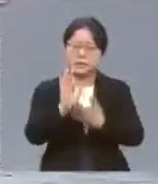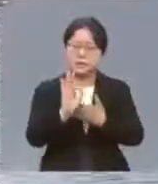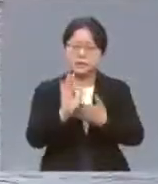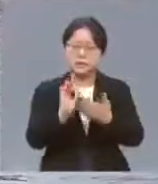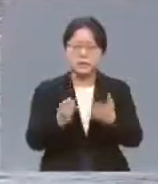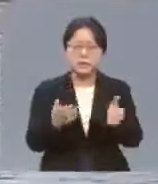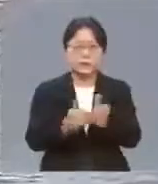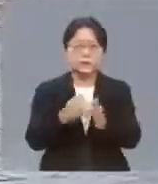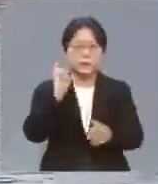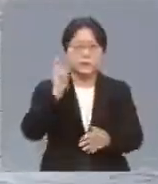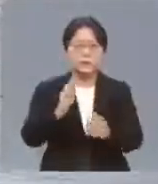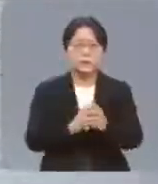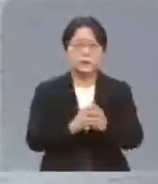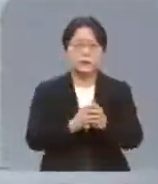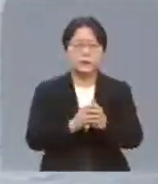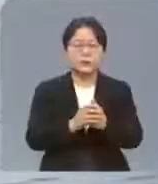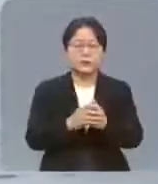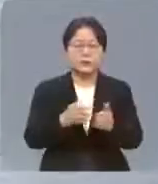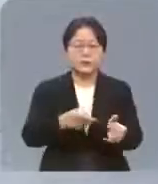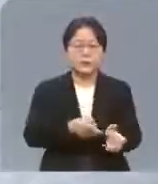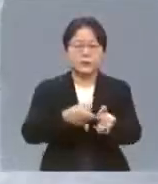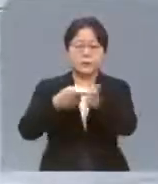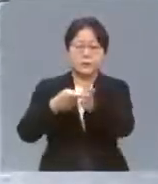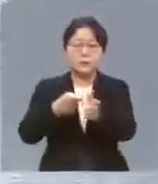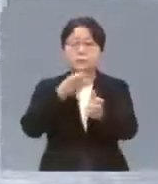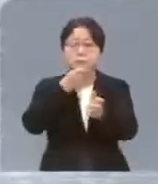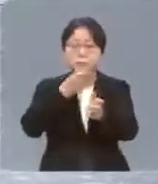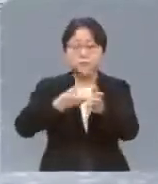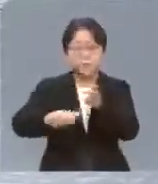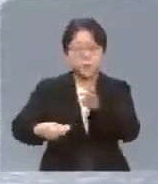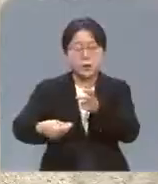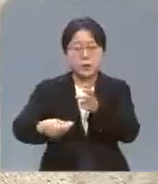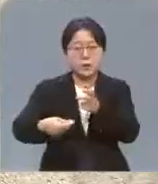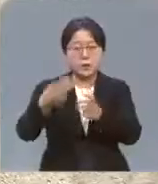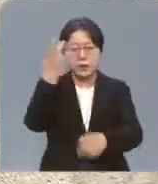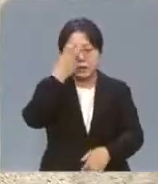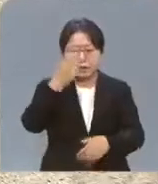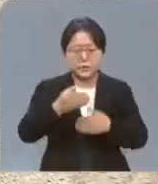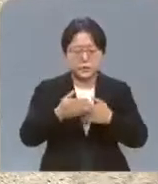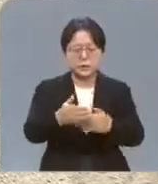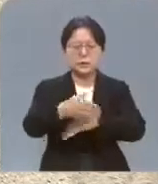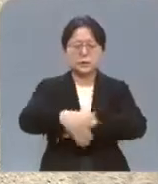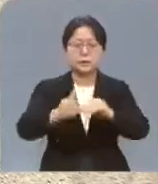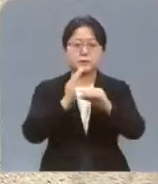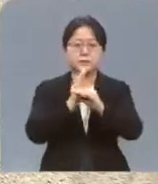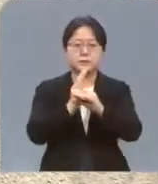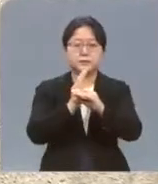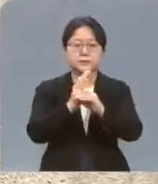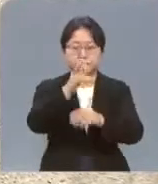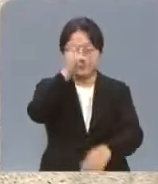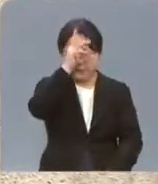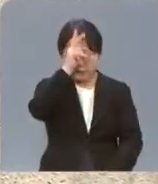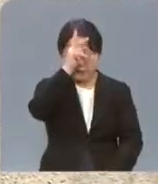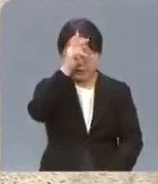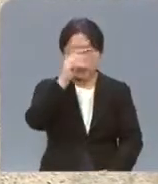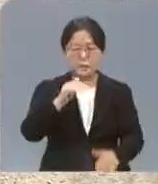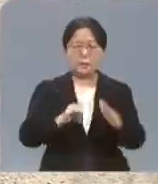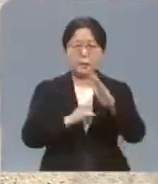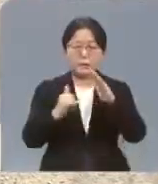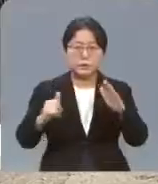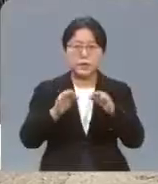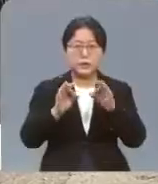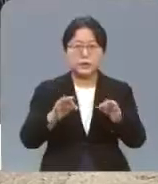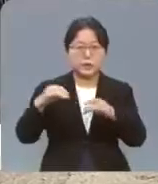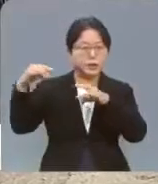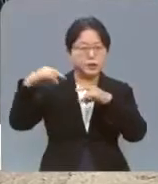보입니다 건져낸 차량은 뭍으로 옮겨 물을 빼는 사업을 마친 뒤 감식 등이 진행될 예정입니다 경찰은 또 조향 가족의 금융과